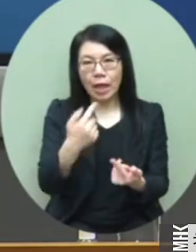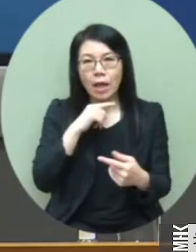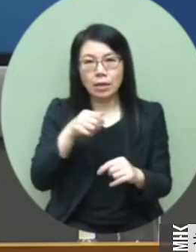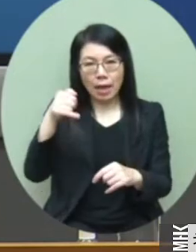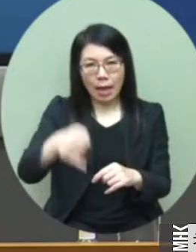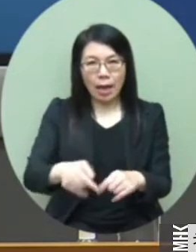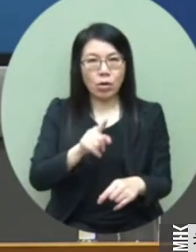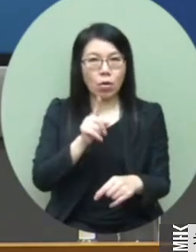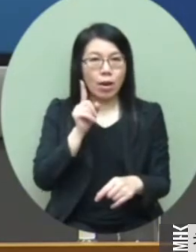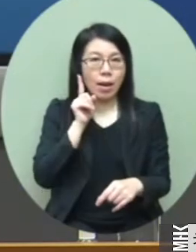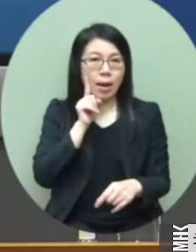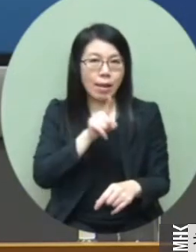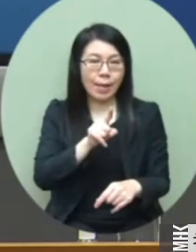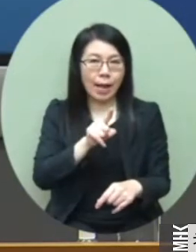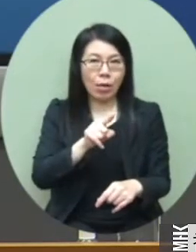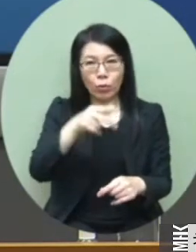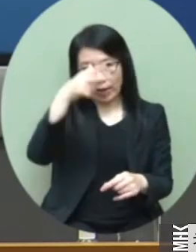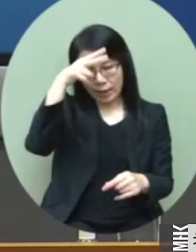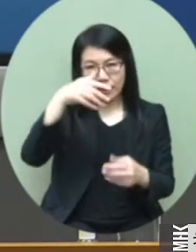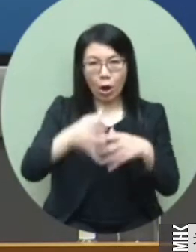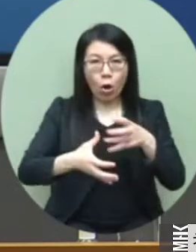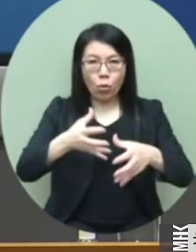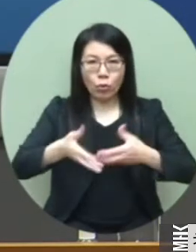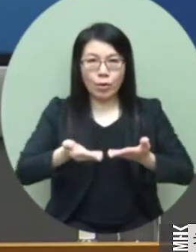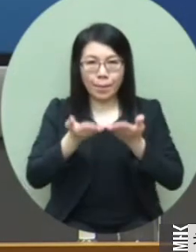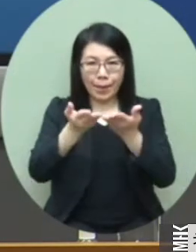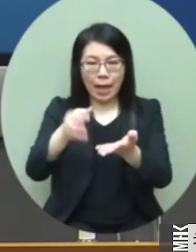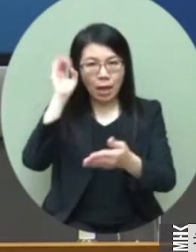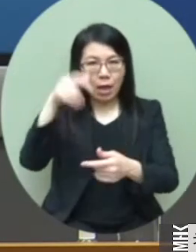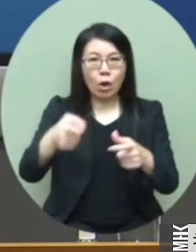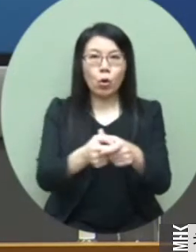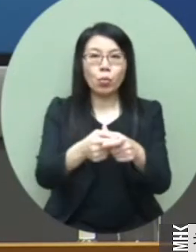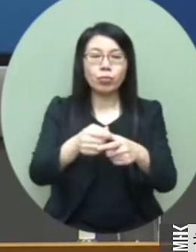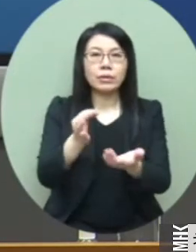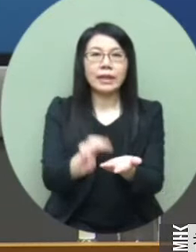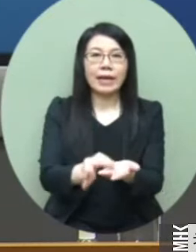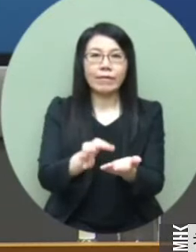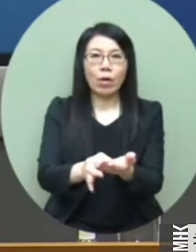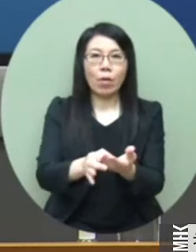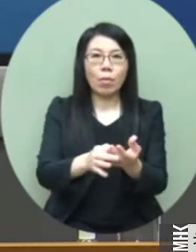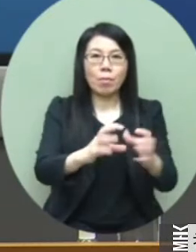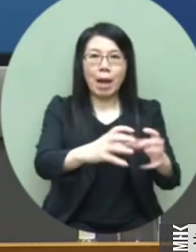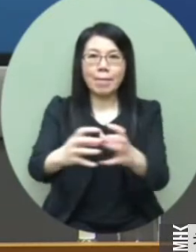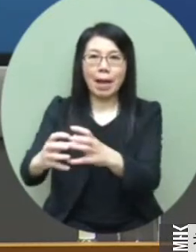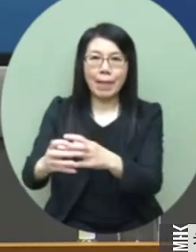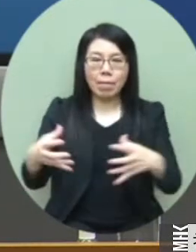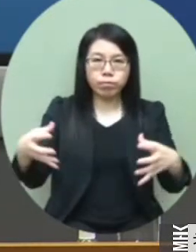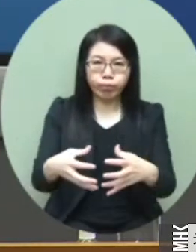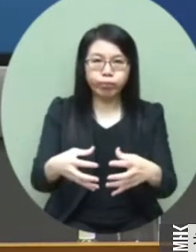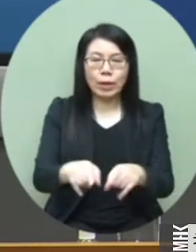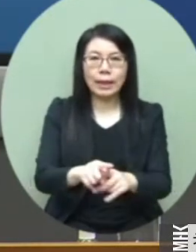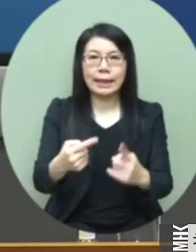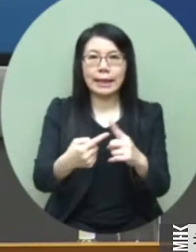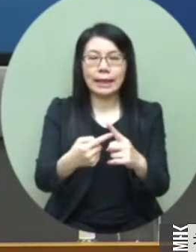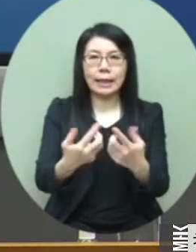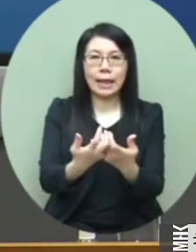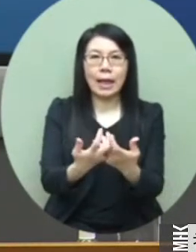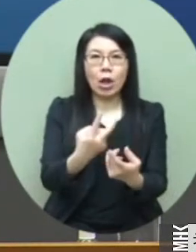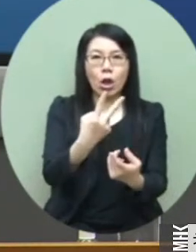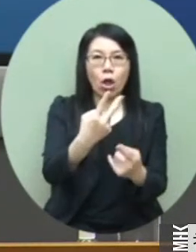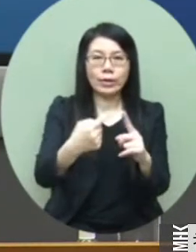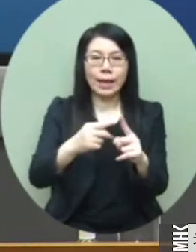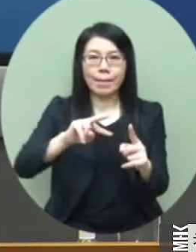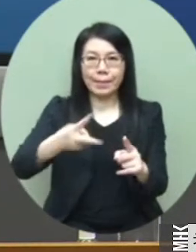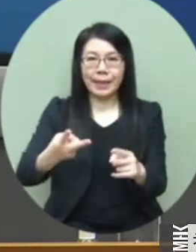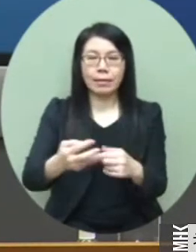政會議咧係提交建議，係將公眾地方進行嘅群組聚集嘅人數咧係由2人放